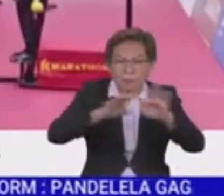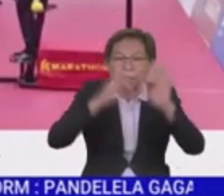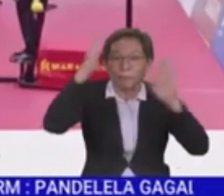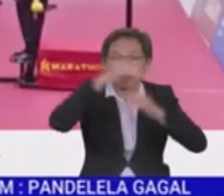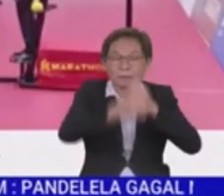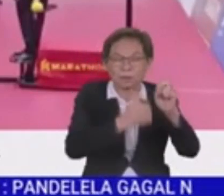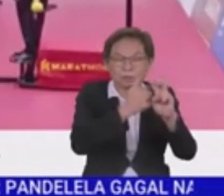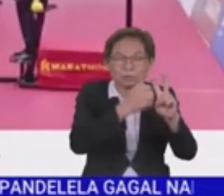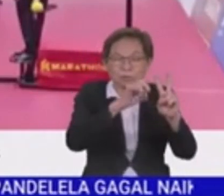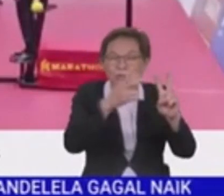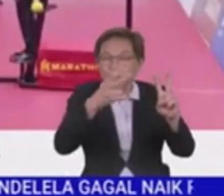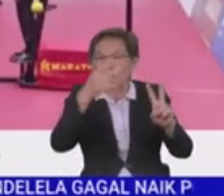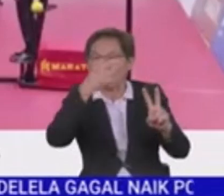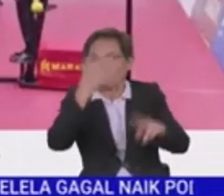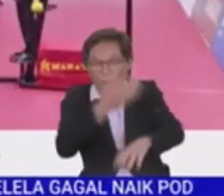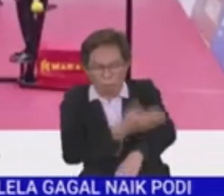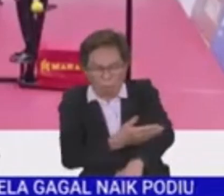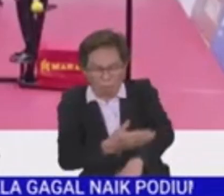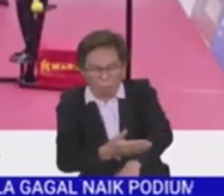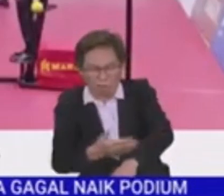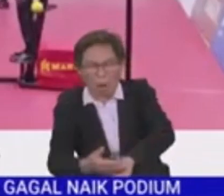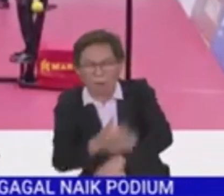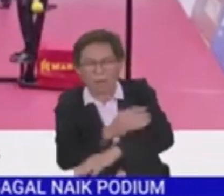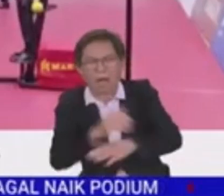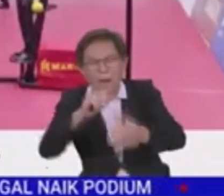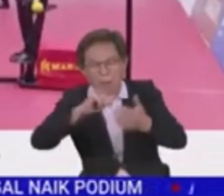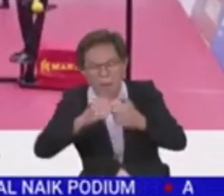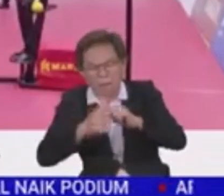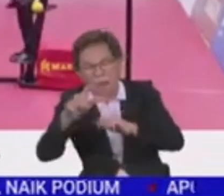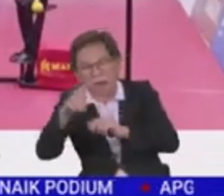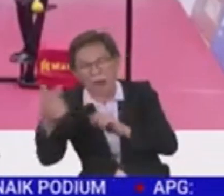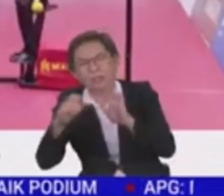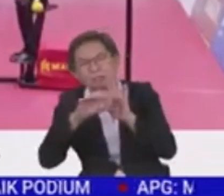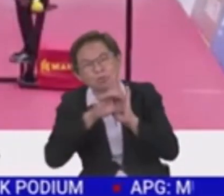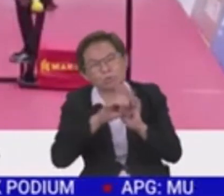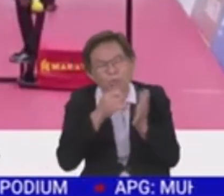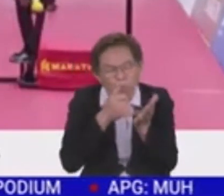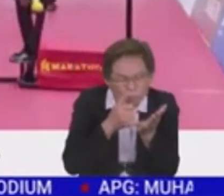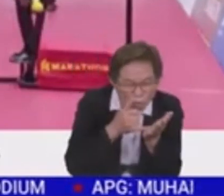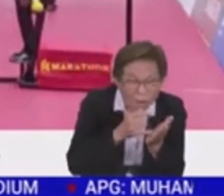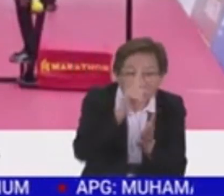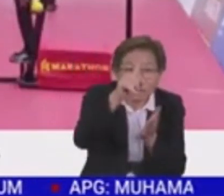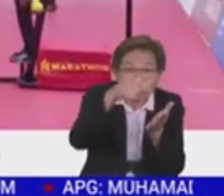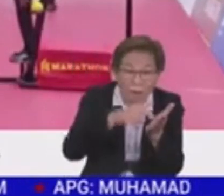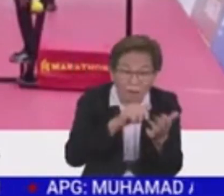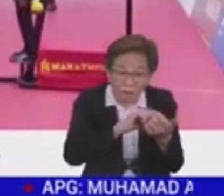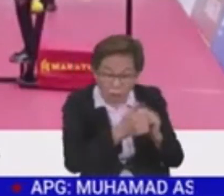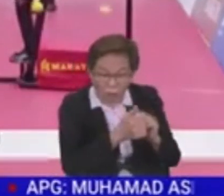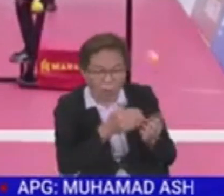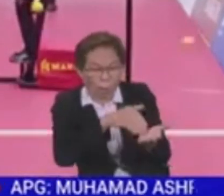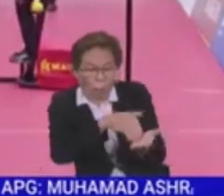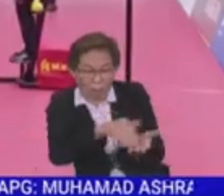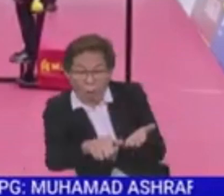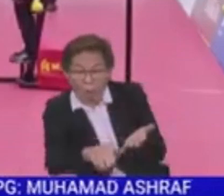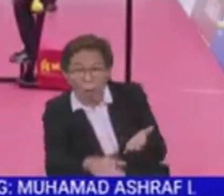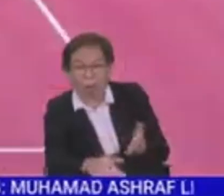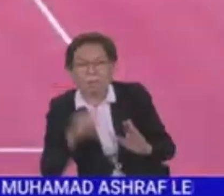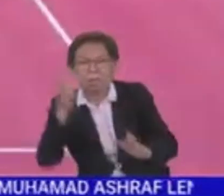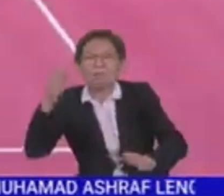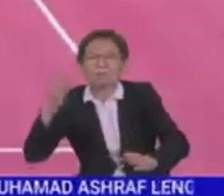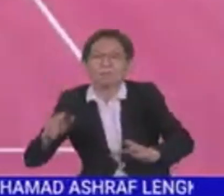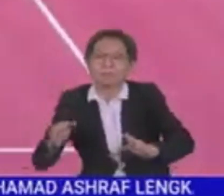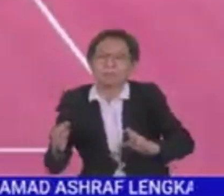susulan kemerosotan prestasi serta berbagai isu lain seperti doping satu lagi sukanya yang digugurkan inilah